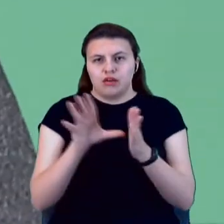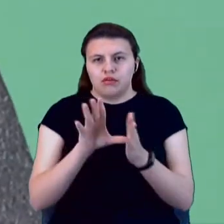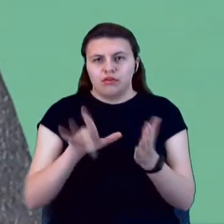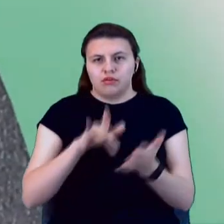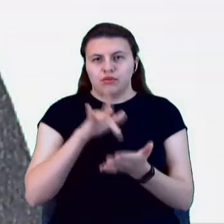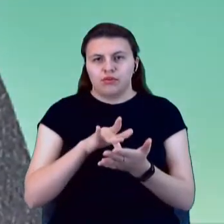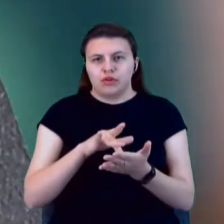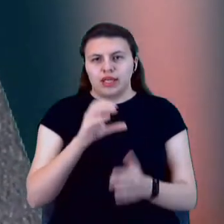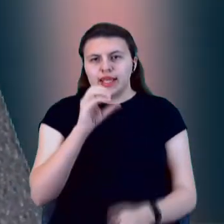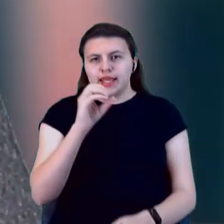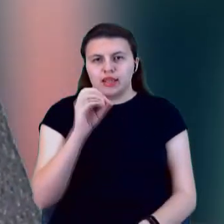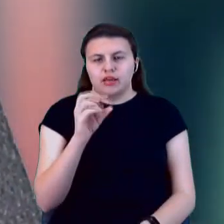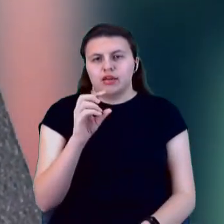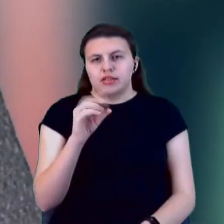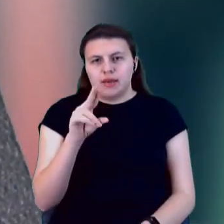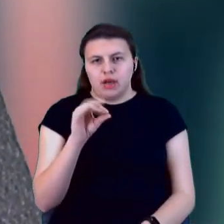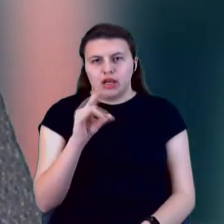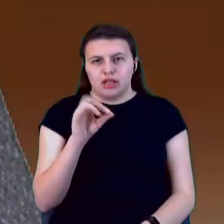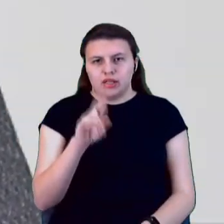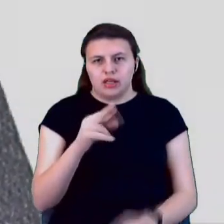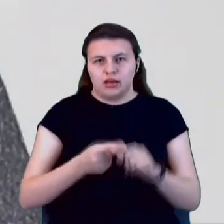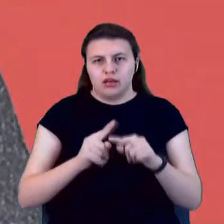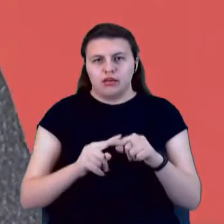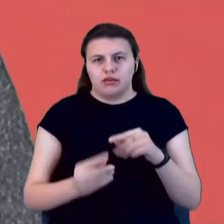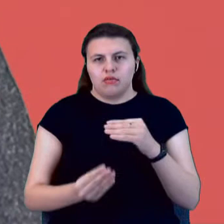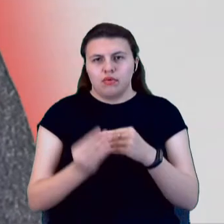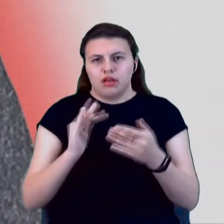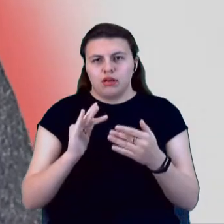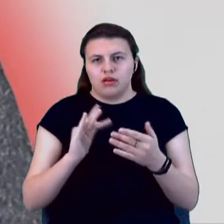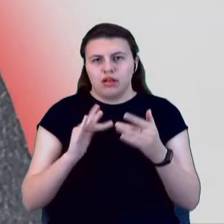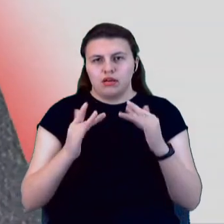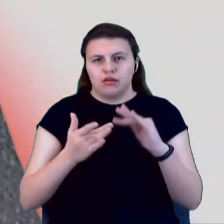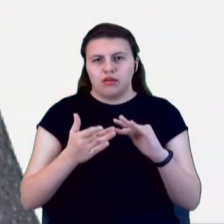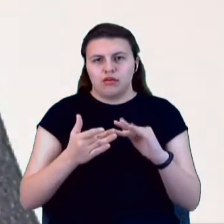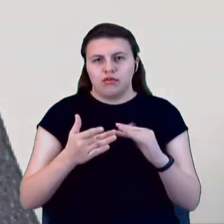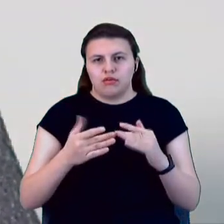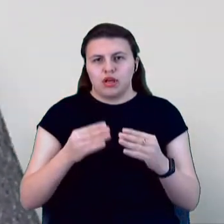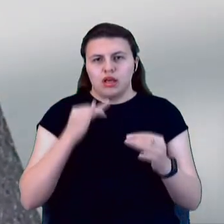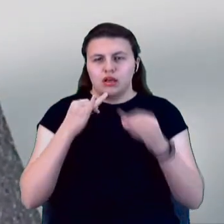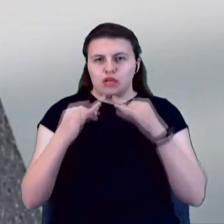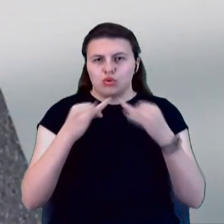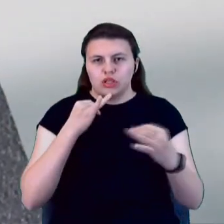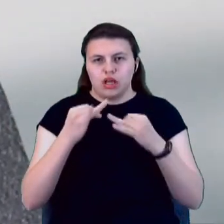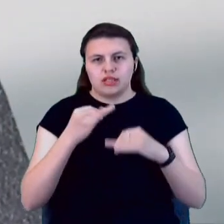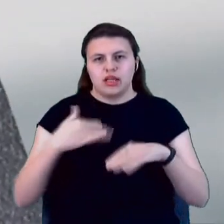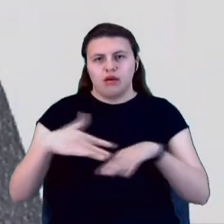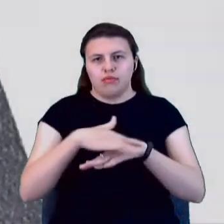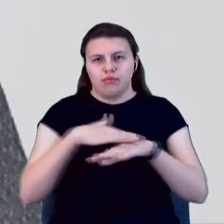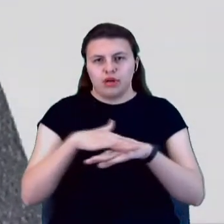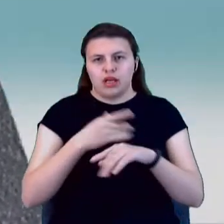е-демократии, то это и публичные, электронные публичные консультации с общественностью, и это